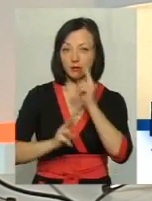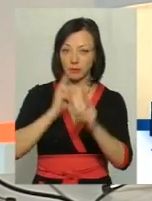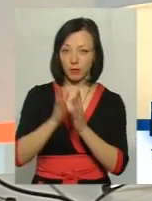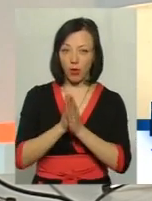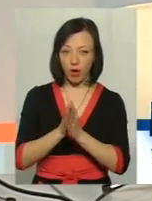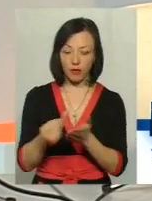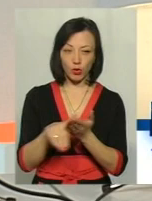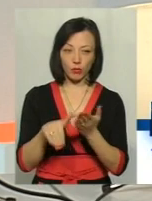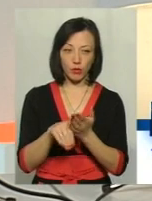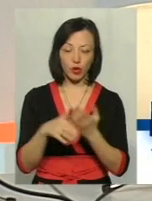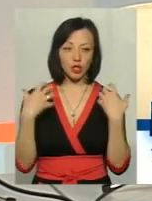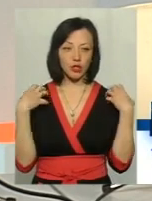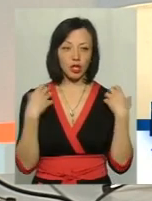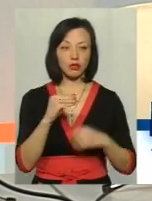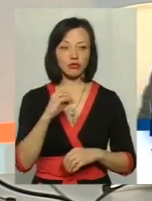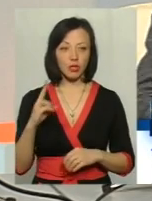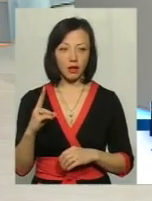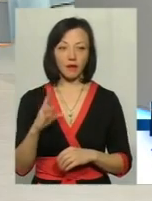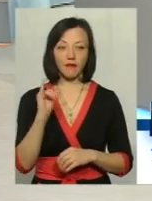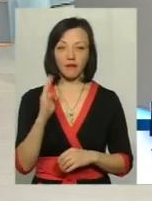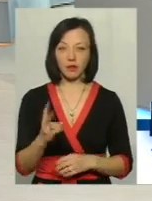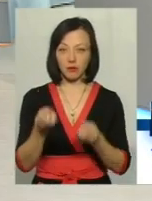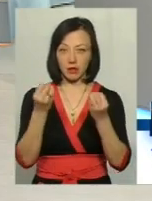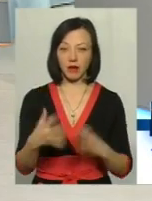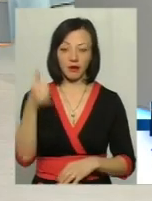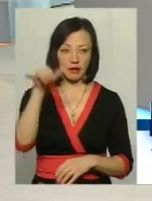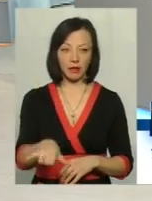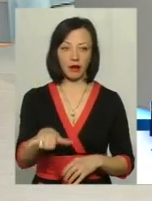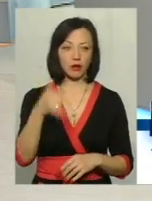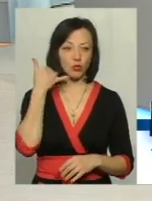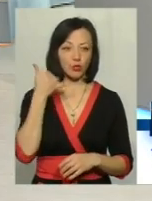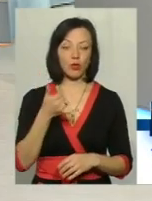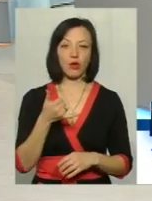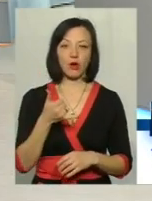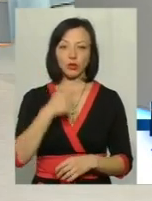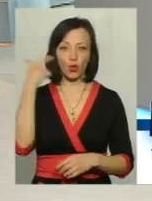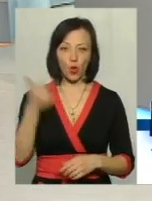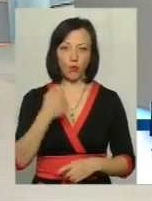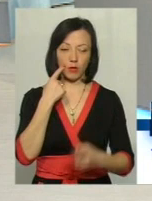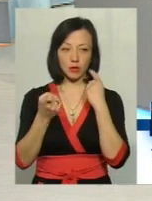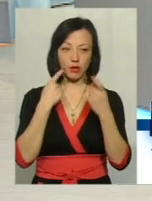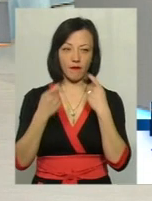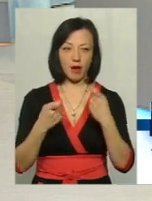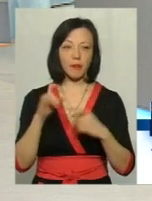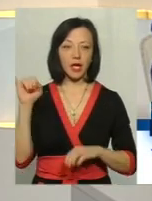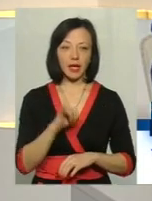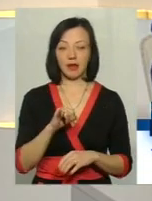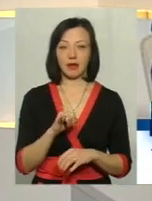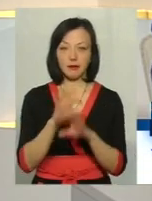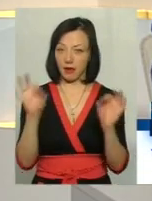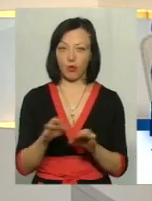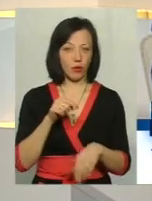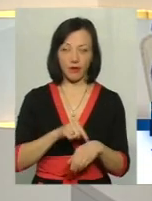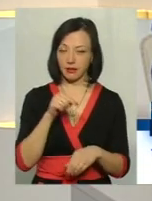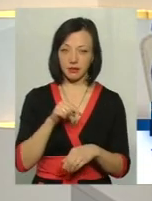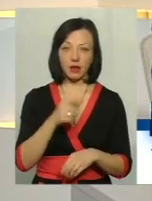про допомогу начальнику ЖЕКа, він банально кидає трубку з грубими словами. І на це ніякої